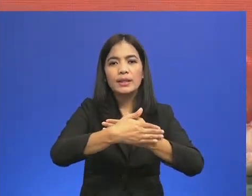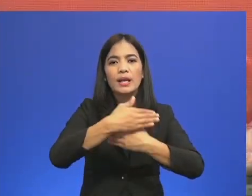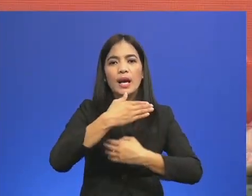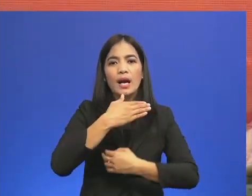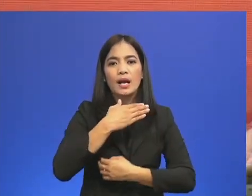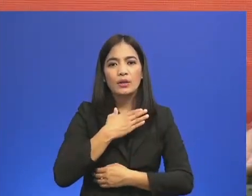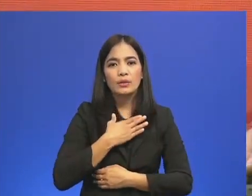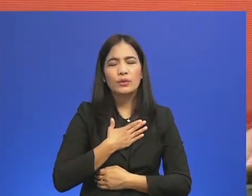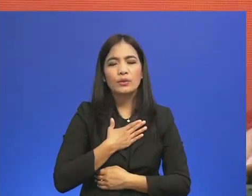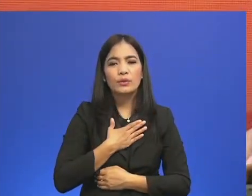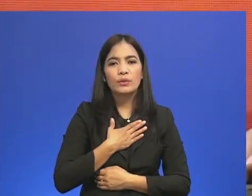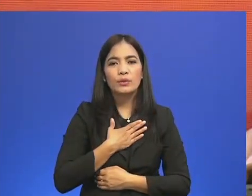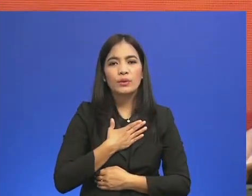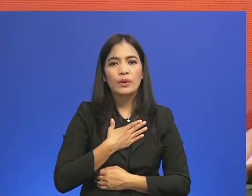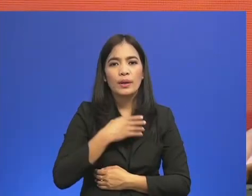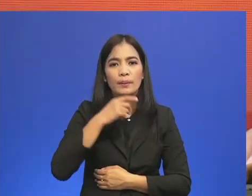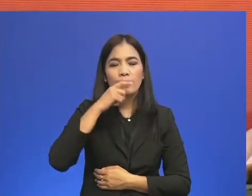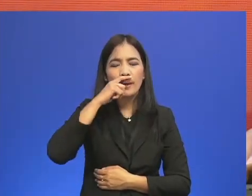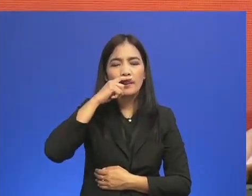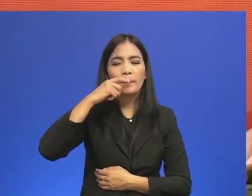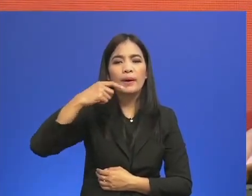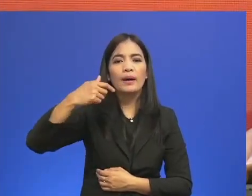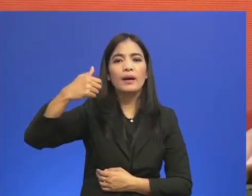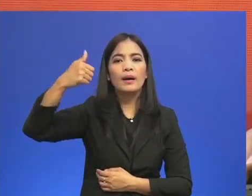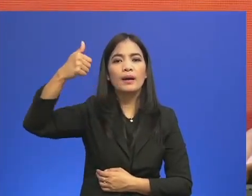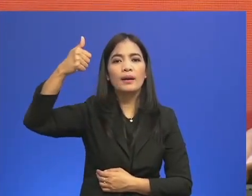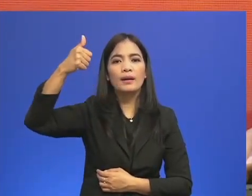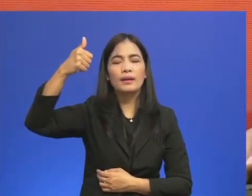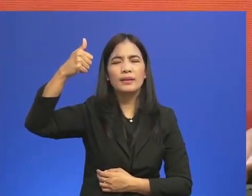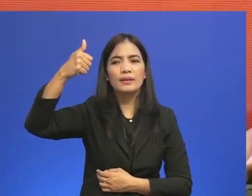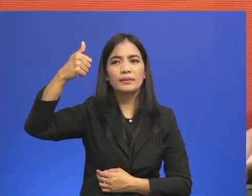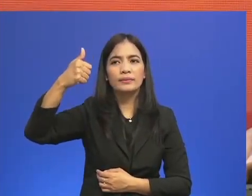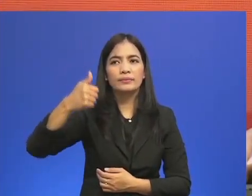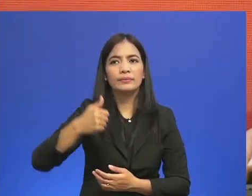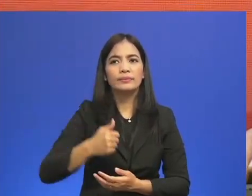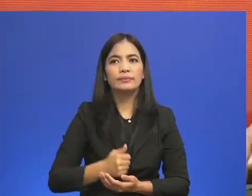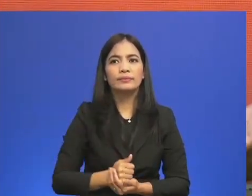Lindungi aku, Bapa.